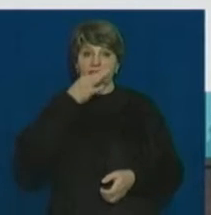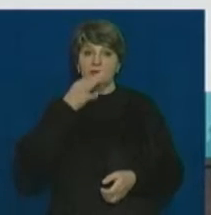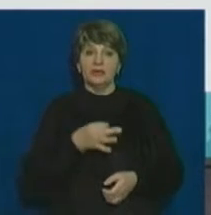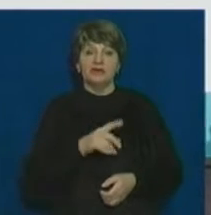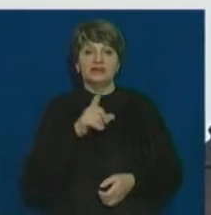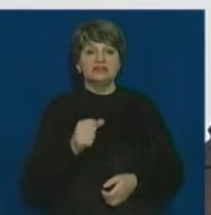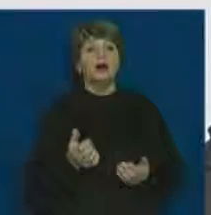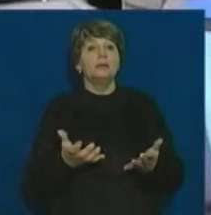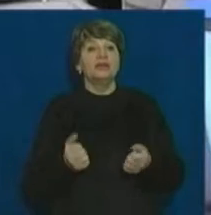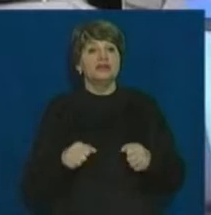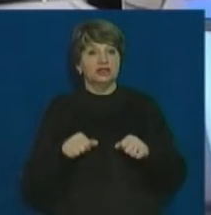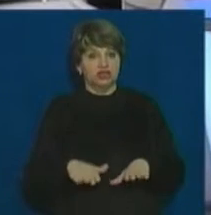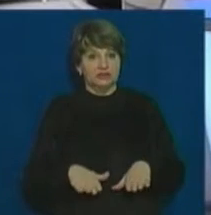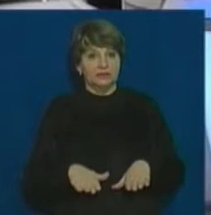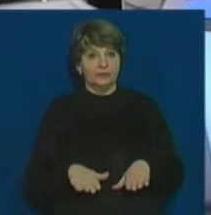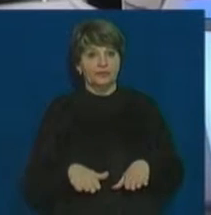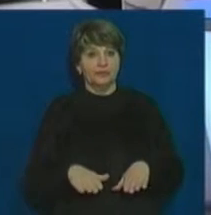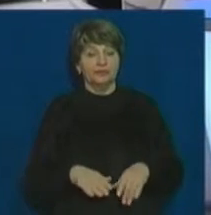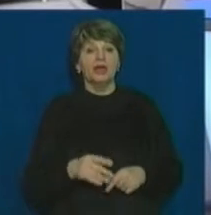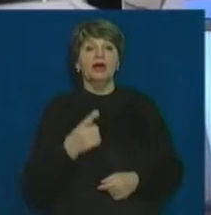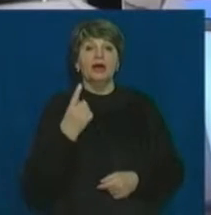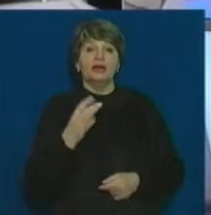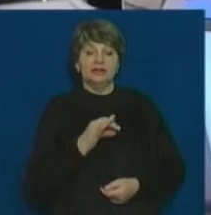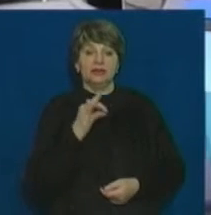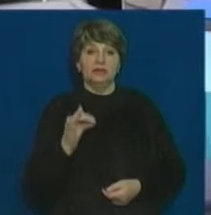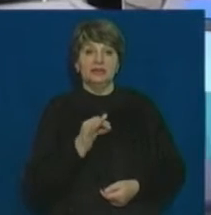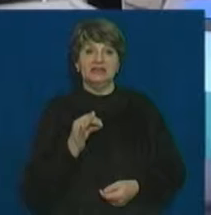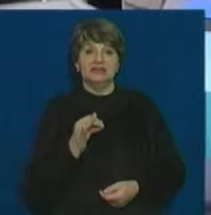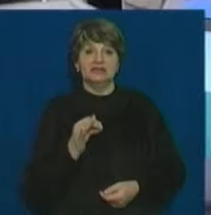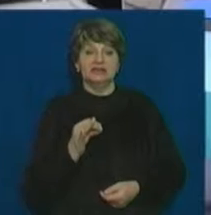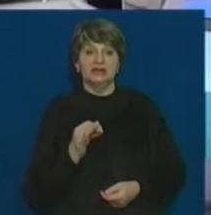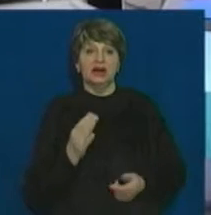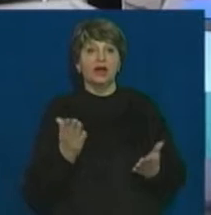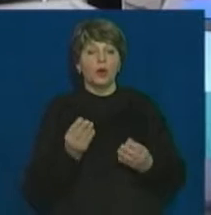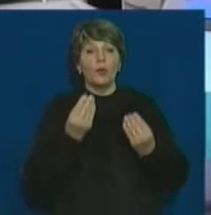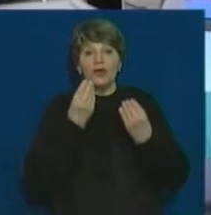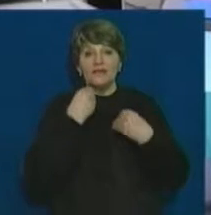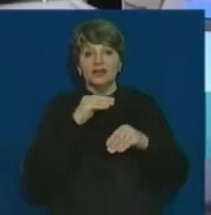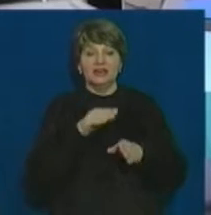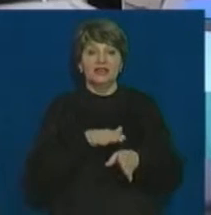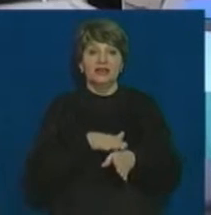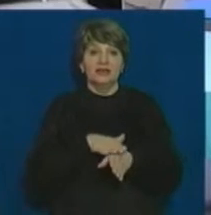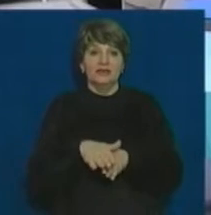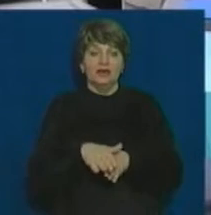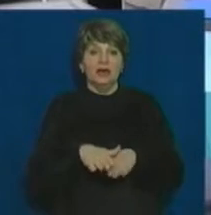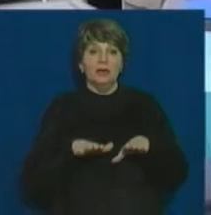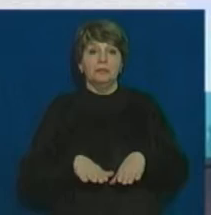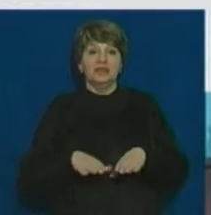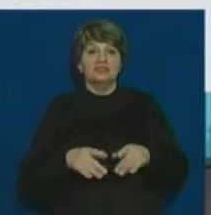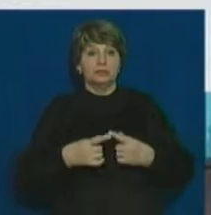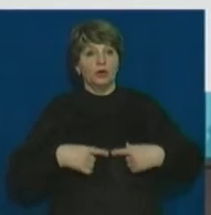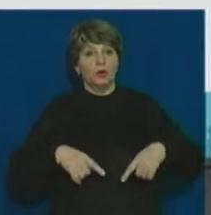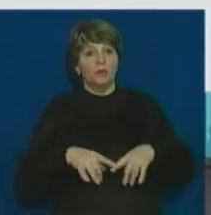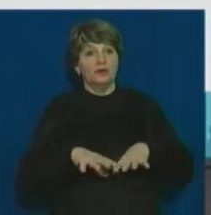рішення. І, власне, одним із інструментів, який сприятиме більш ефективному виконанню повноважень місцевими органами влади,